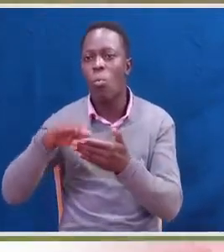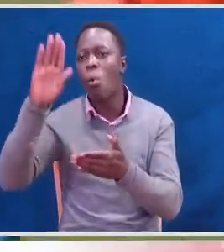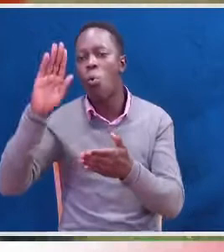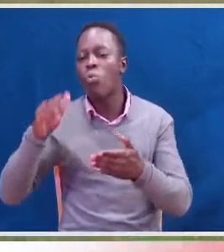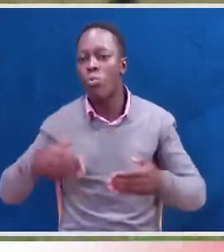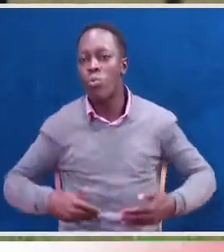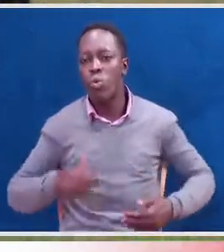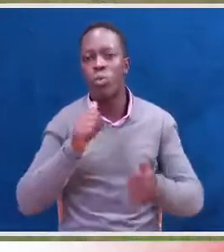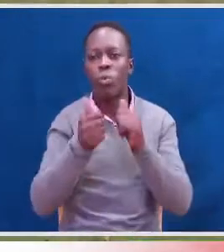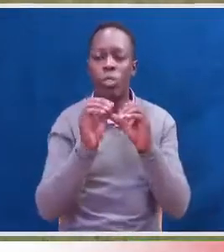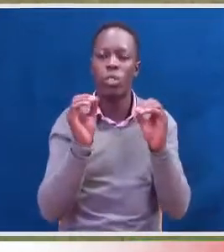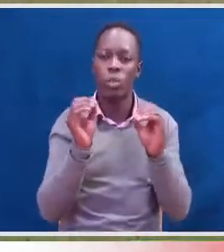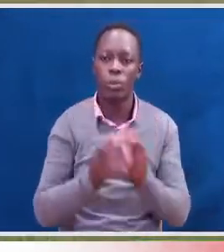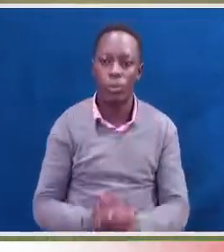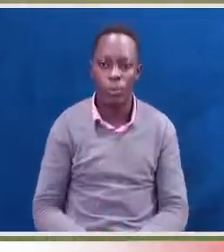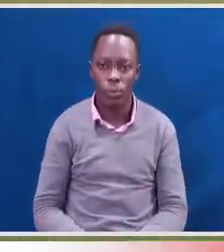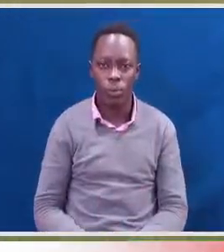wanacheza.